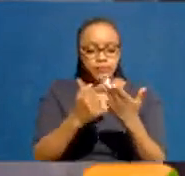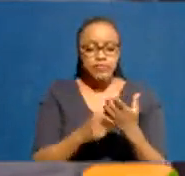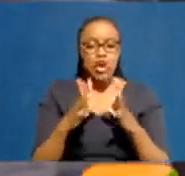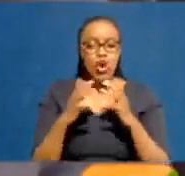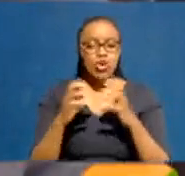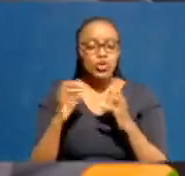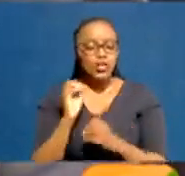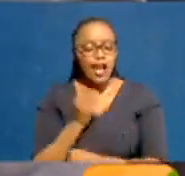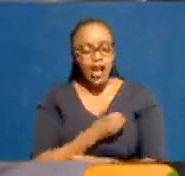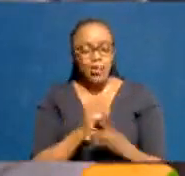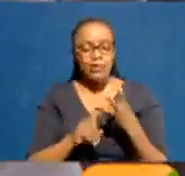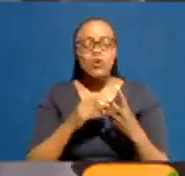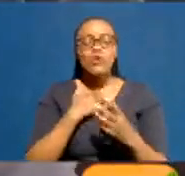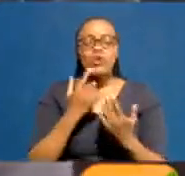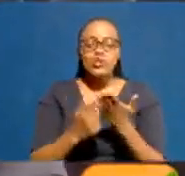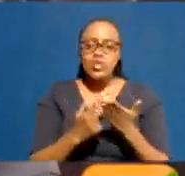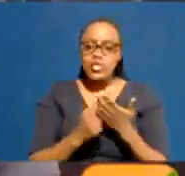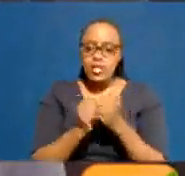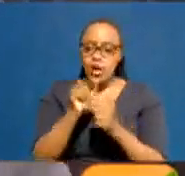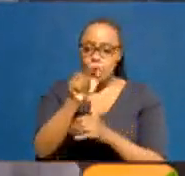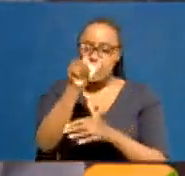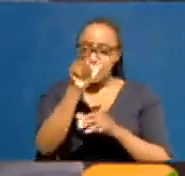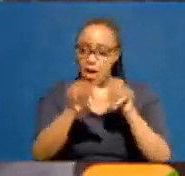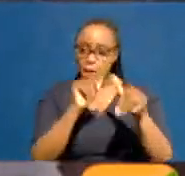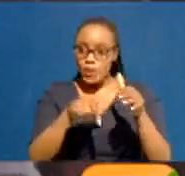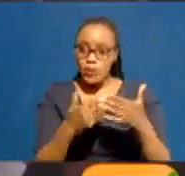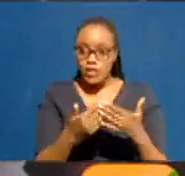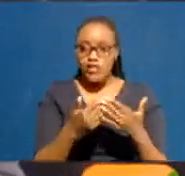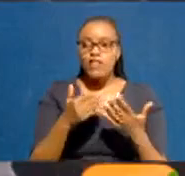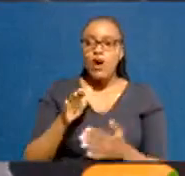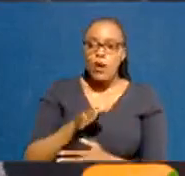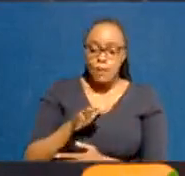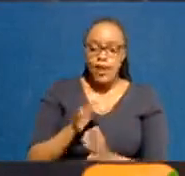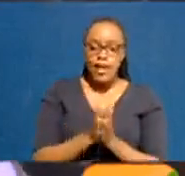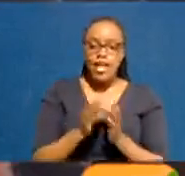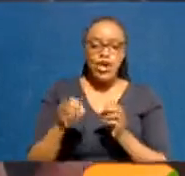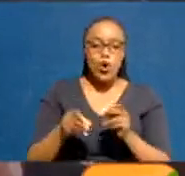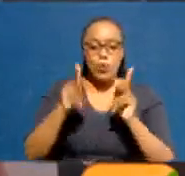cotton. We want to discuss with you about trade for women and opportunities for the youth.